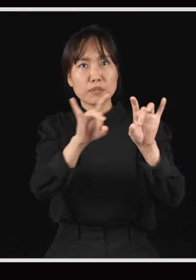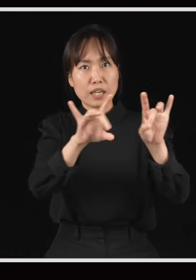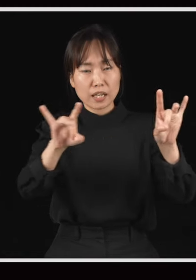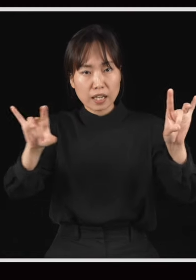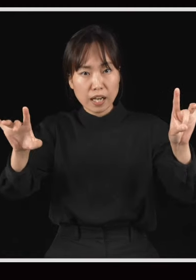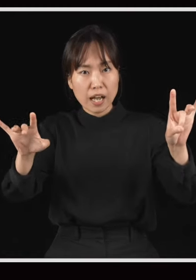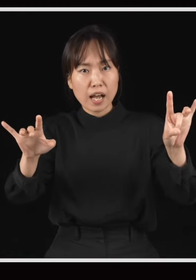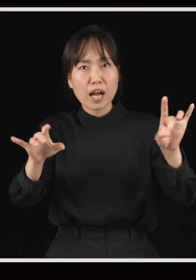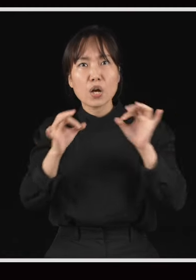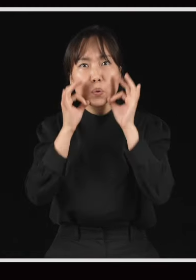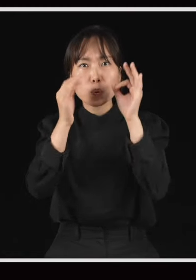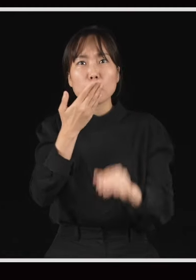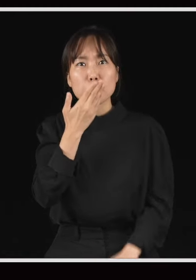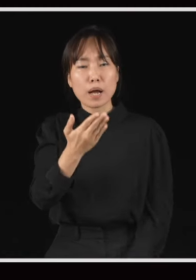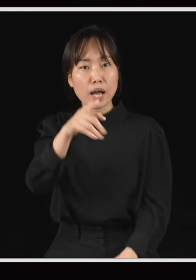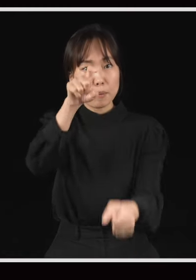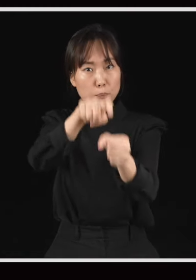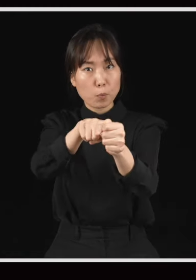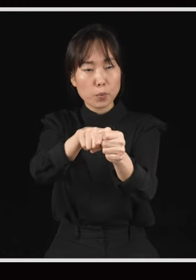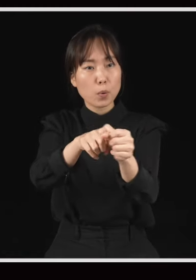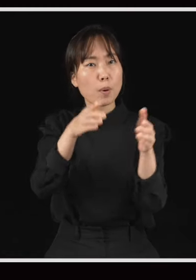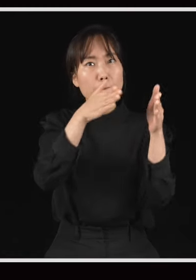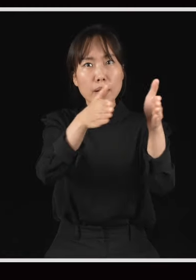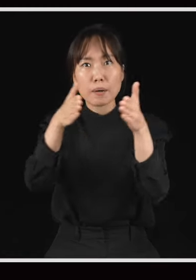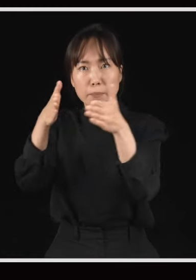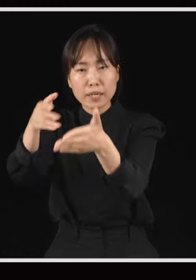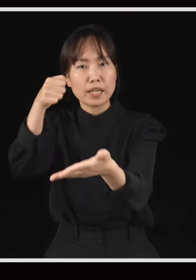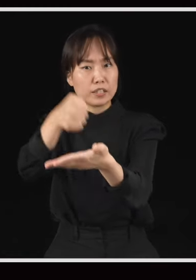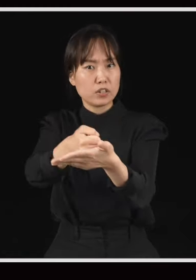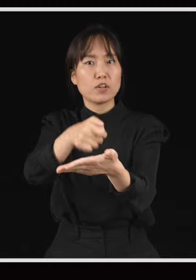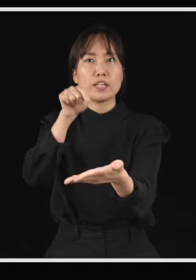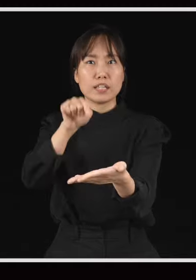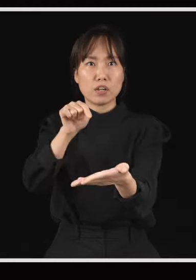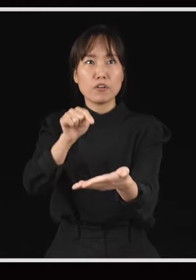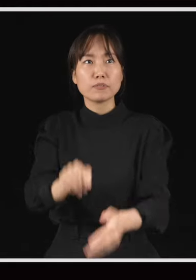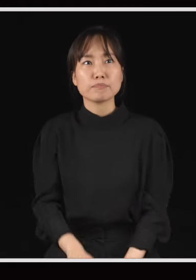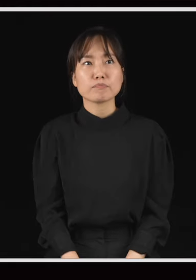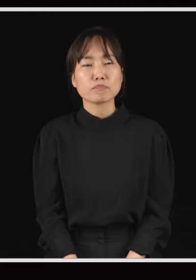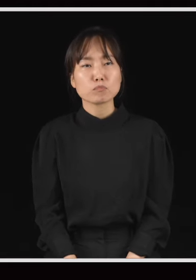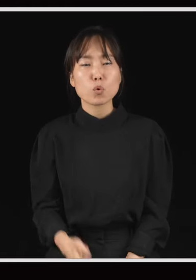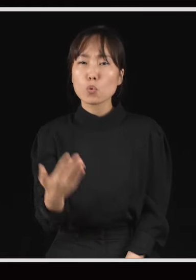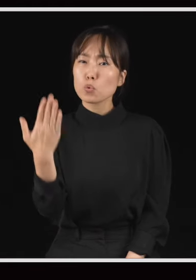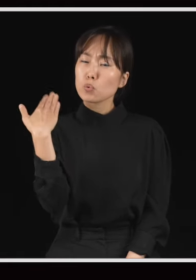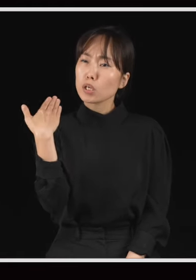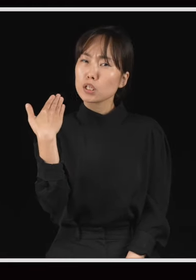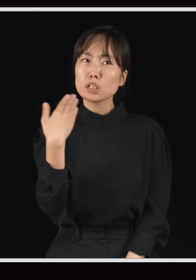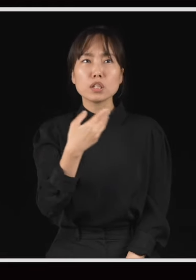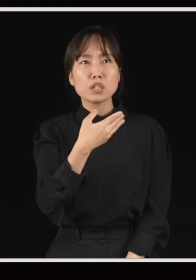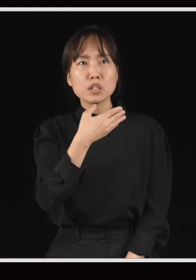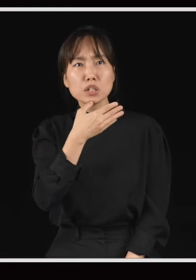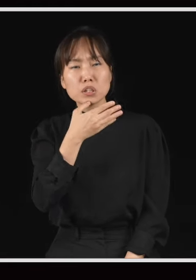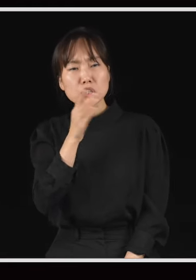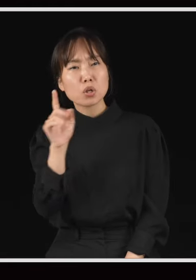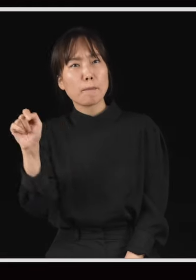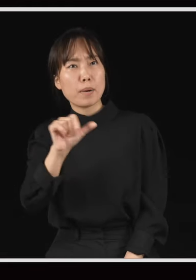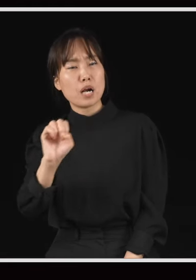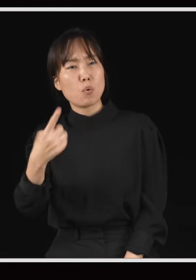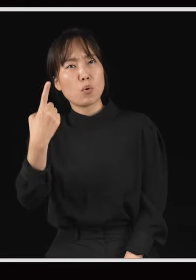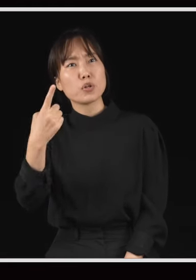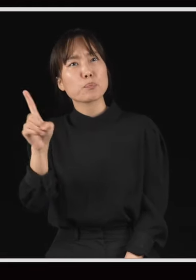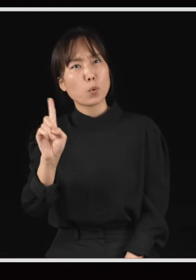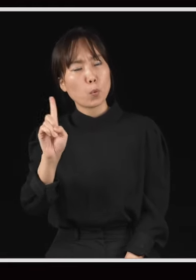70대에는 몰입을 할 수 있는 통로를 만들어 놓는 거예요. 그런데 앞서서 제가 말씀드렸던 현대사회의